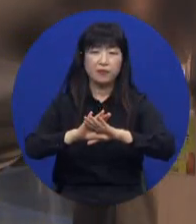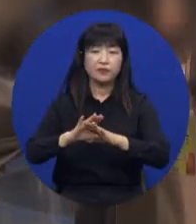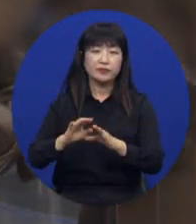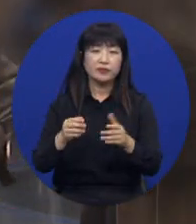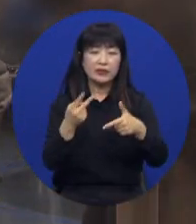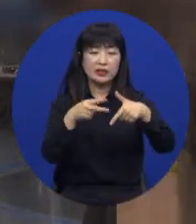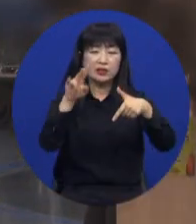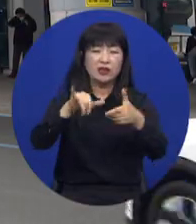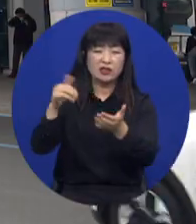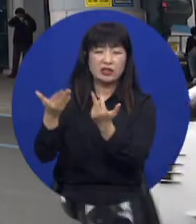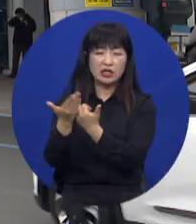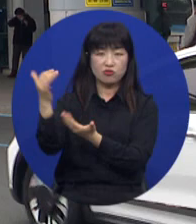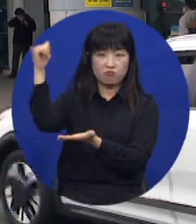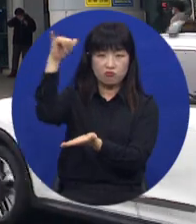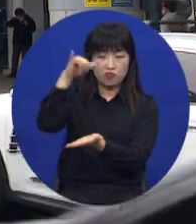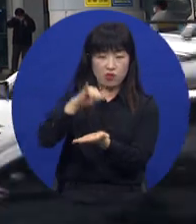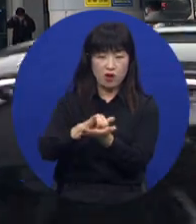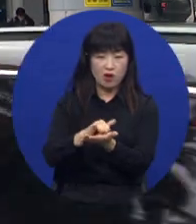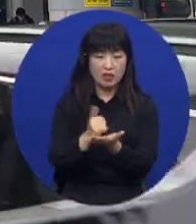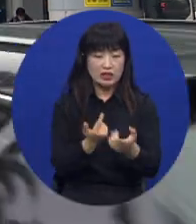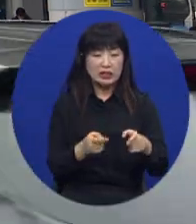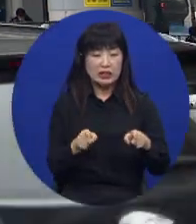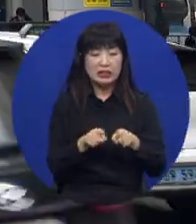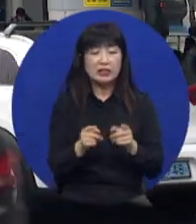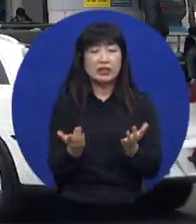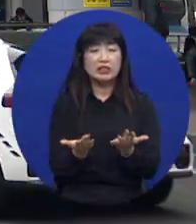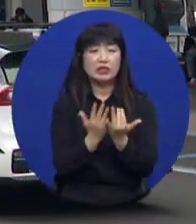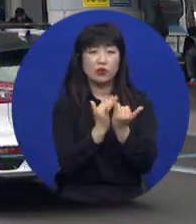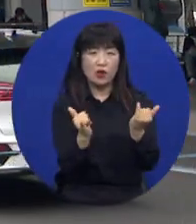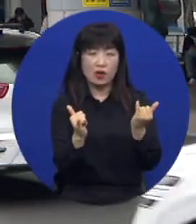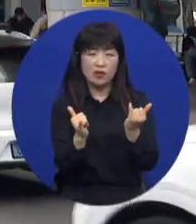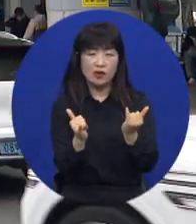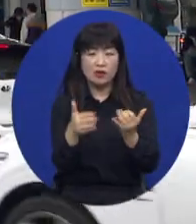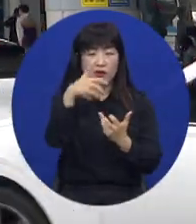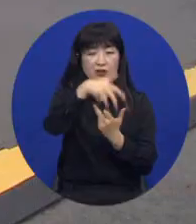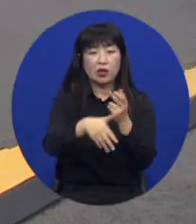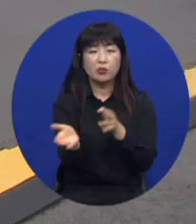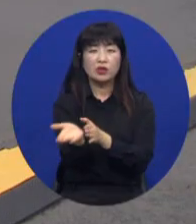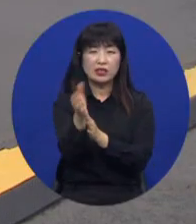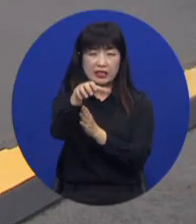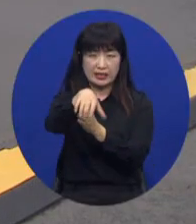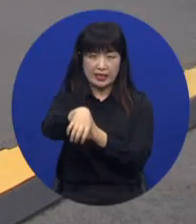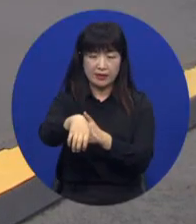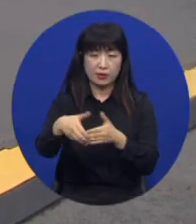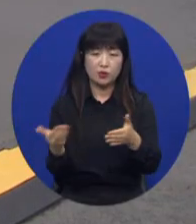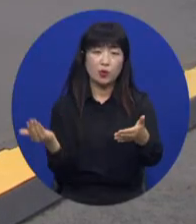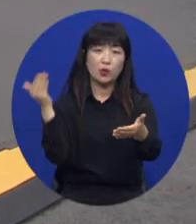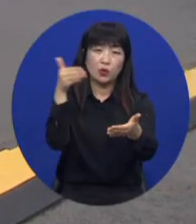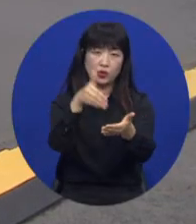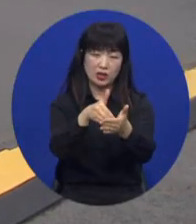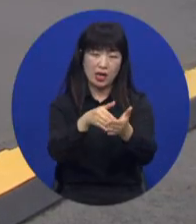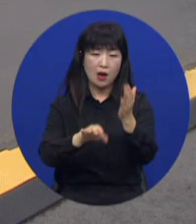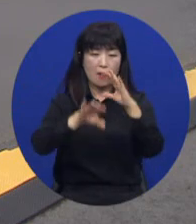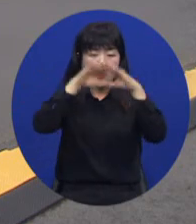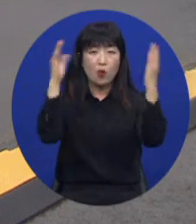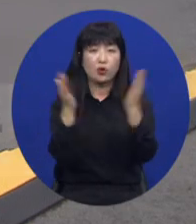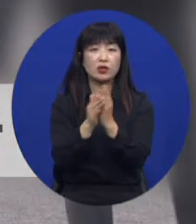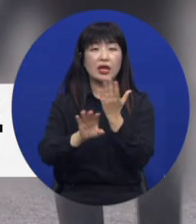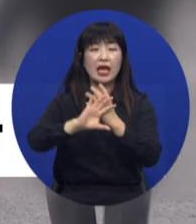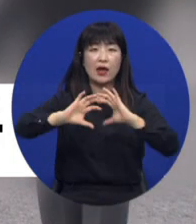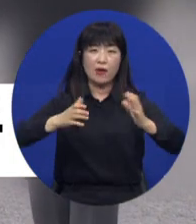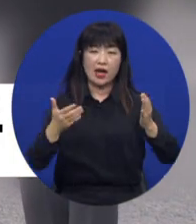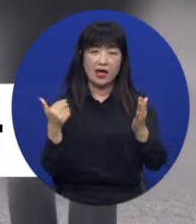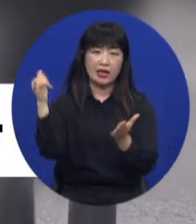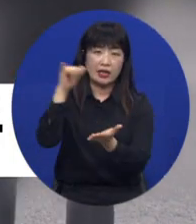제주공항에 도착했고 마중 나온 동료와 함께 서귀포 지역 양식장으로 이동했습니다. 모든 해외 입국자의 경우